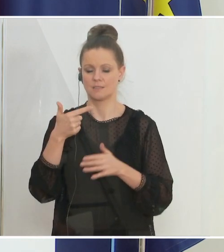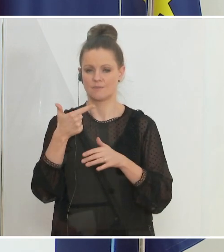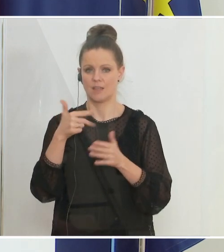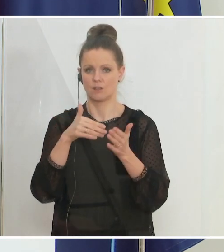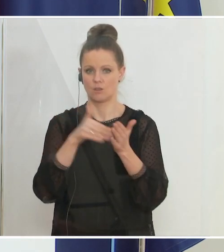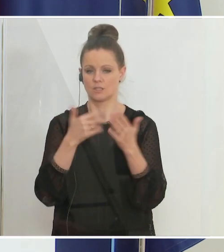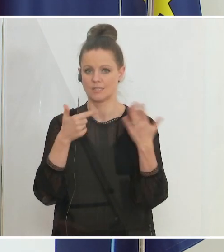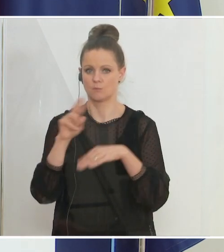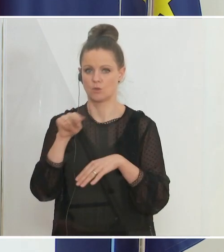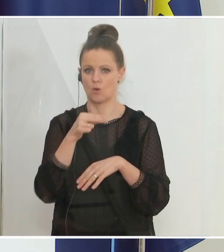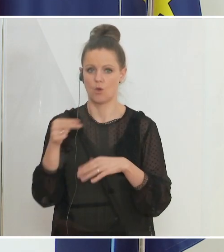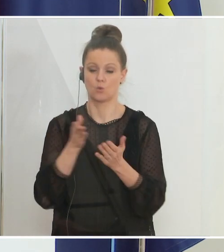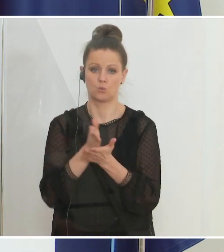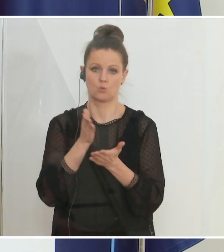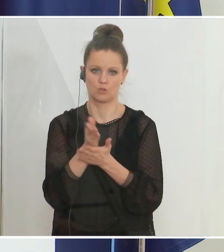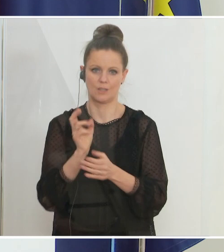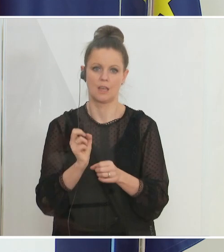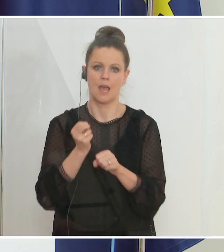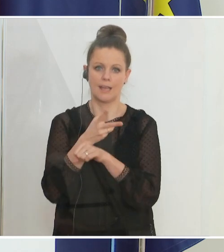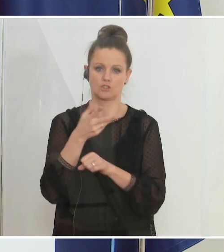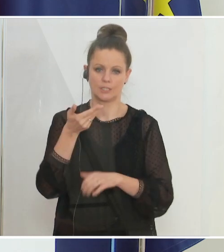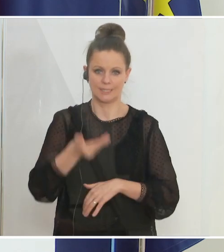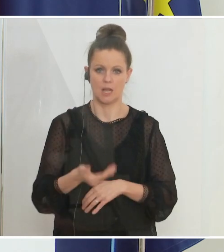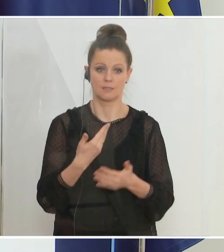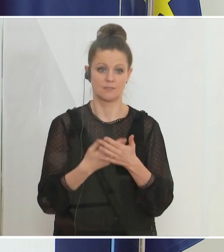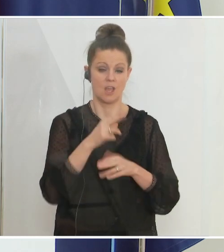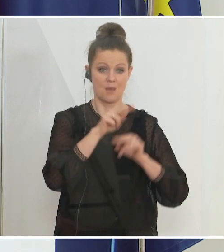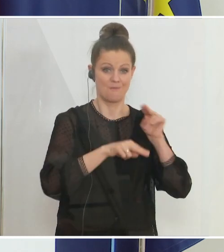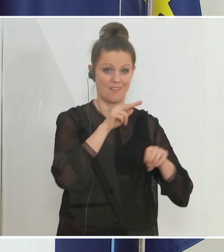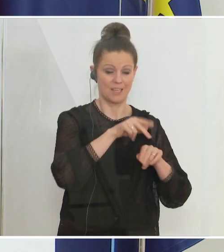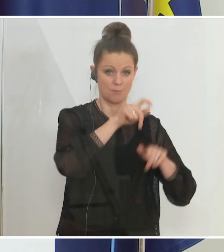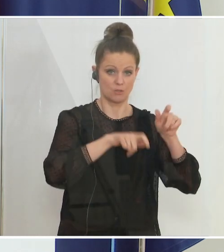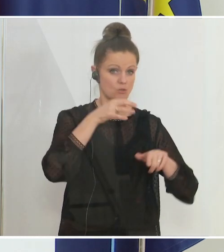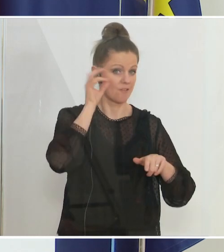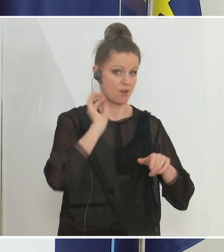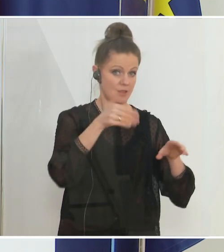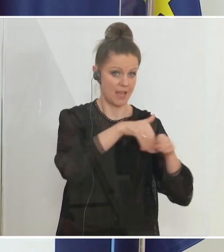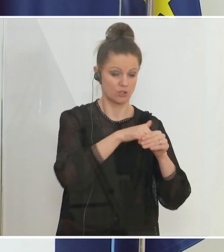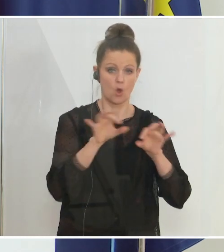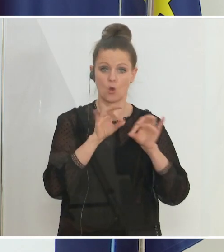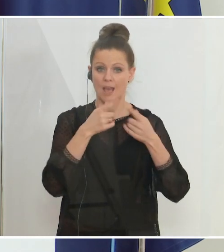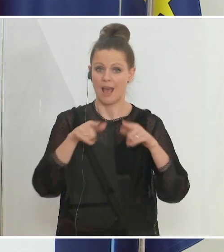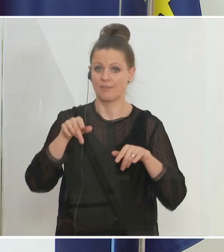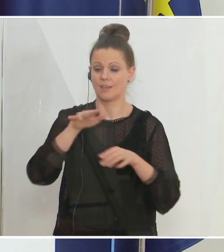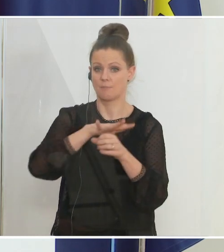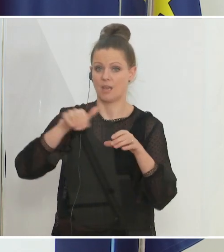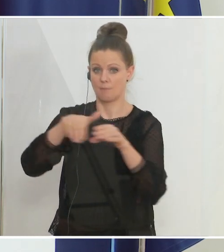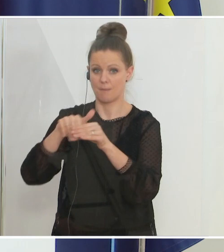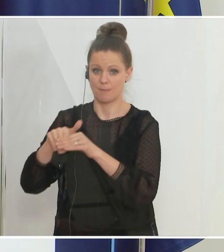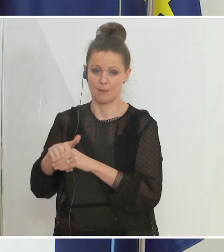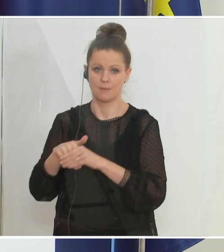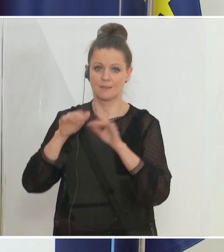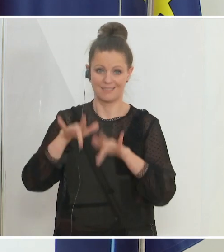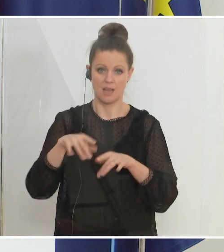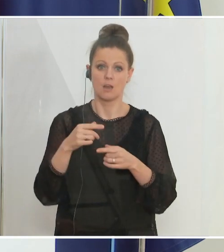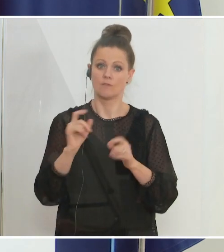Durchschnitt. Das bedeutet, dass unter anderem in der Pflege beschäftigte Frauen, aber auch Frauen, die in anderen Bereichen beschäftigt sind und